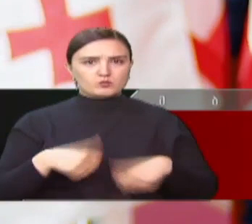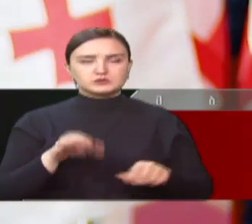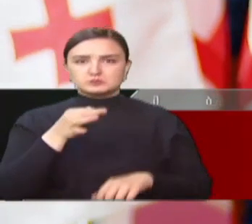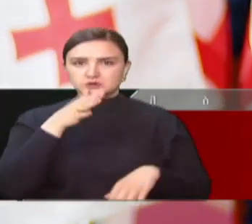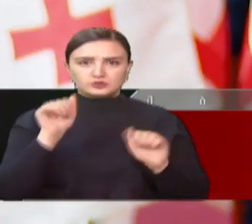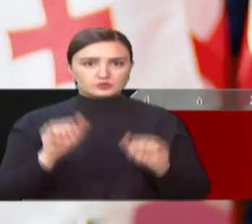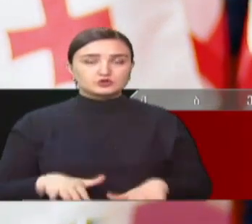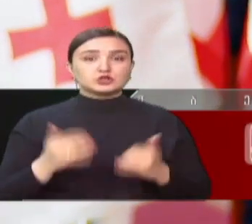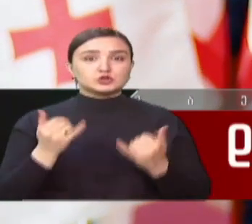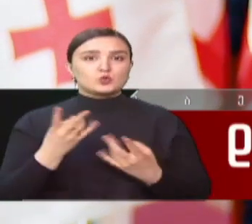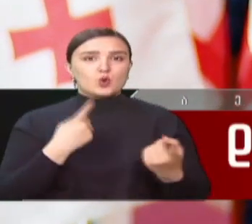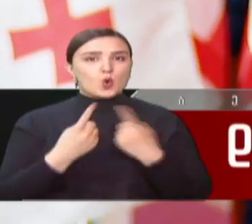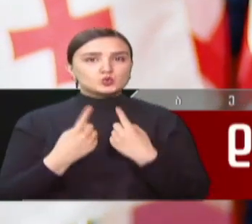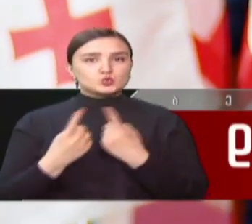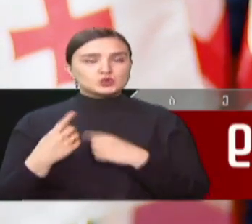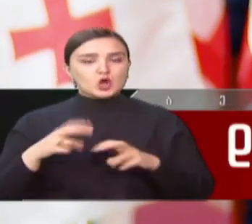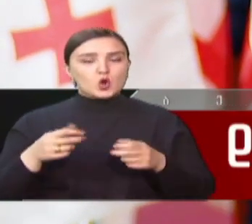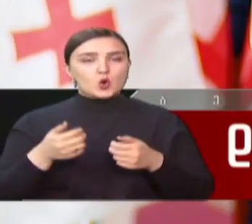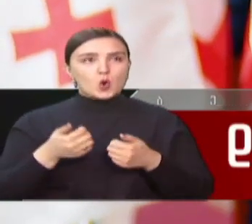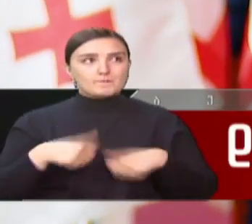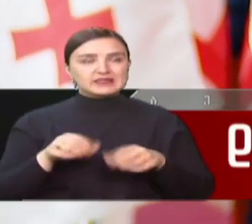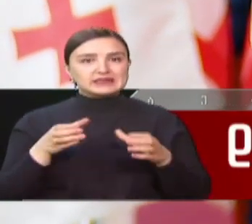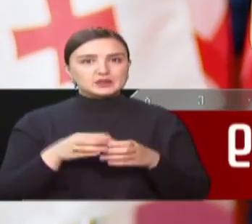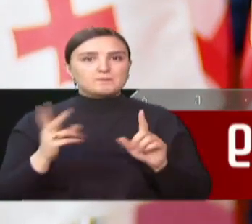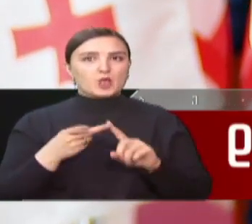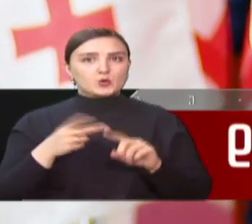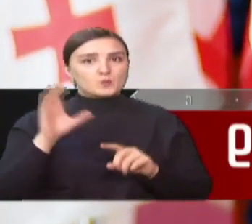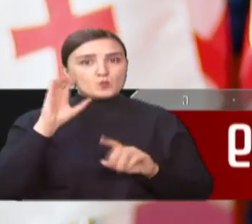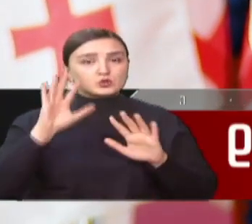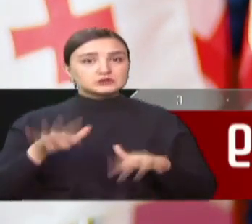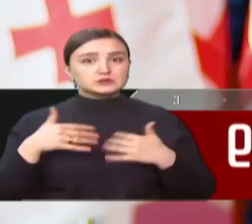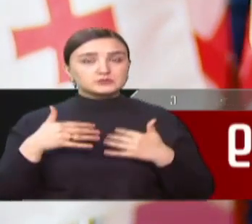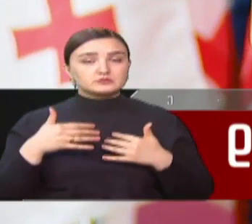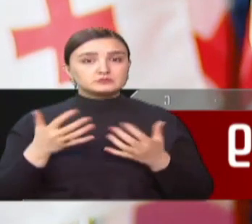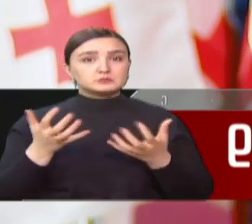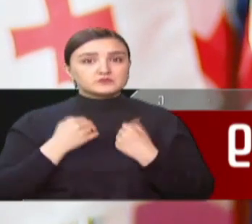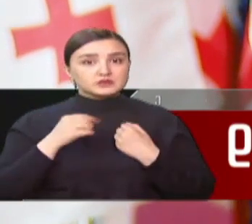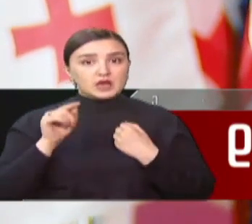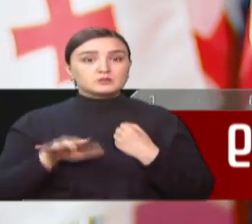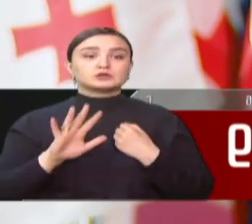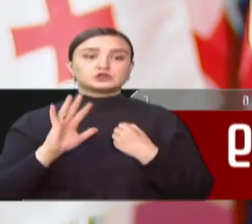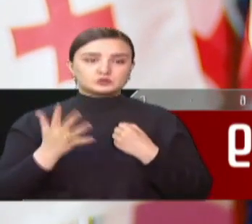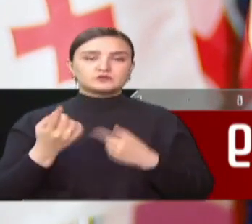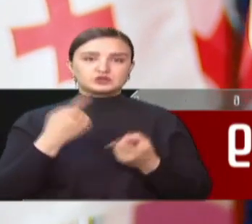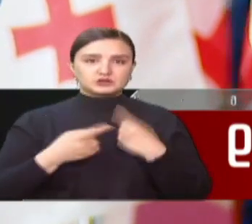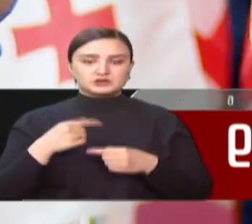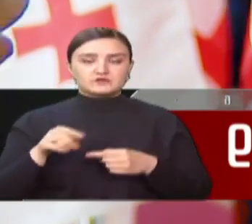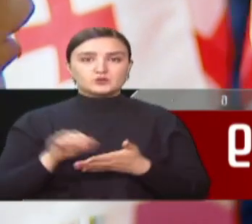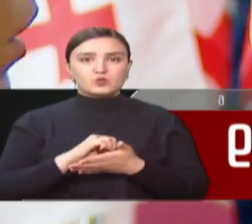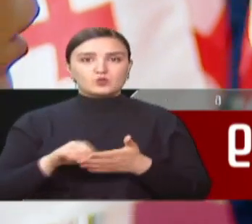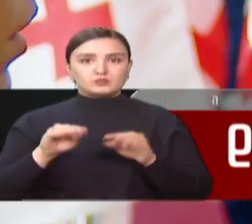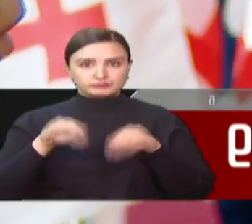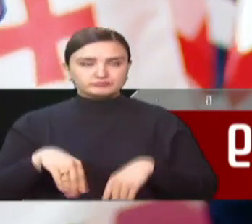გარკვეული კონსულტაციები, როდესაც კომიტეტზე მეორე მოსმენით მივიღებთ, ამ შემთხვევაში შეიძლება ისევ გავაგზავნოთ ვენეციის